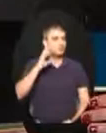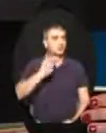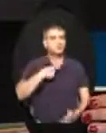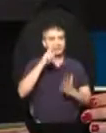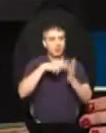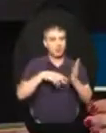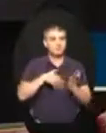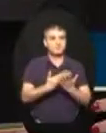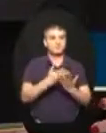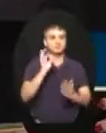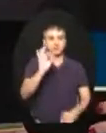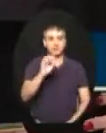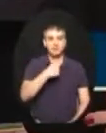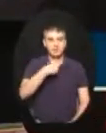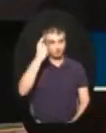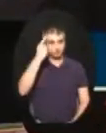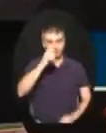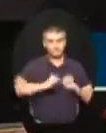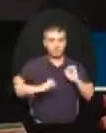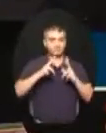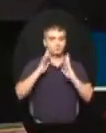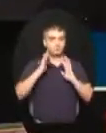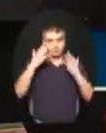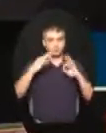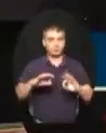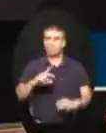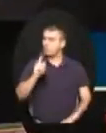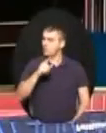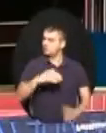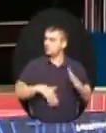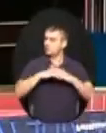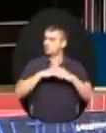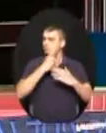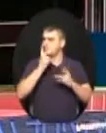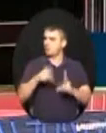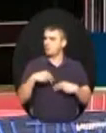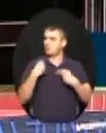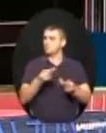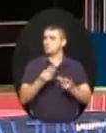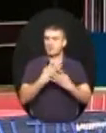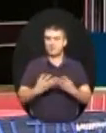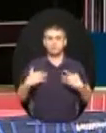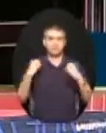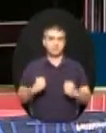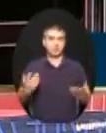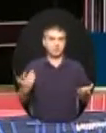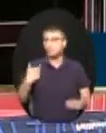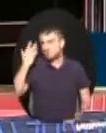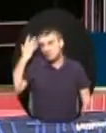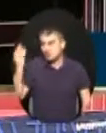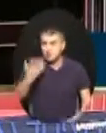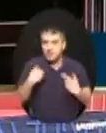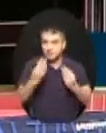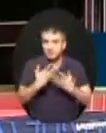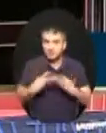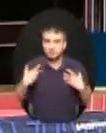שאני קוראת, מהמצא שלהם, אני חושבת שהם מתנהגים בצורה מאוד מכובדת. אולי זה המקסימום שהם יכולים לספק רשת ביטחון? אני לא יודע, אבל תקשיבי,